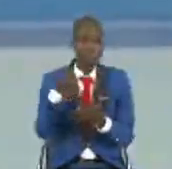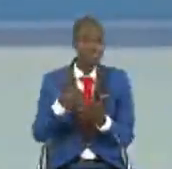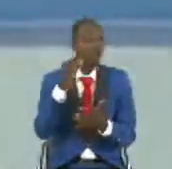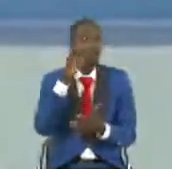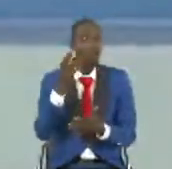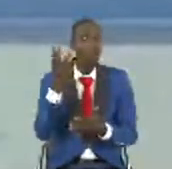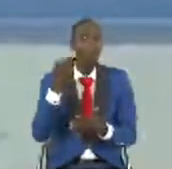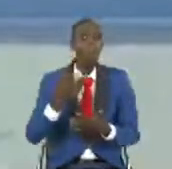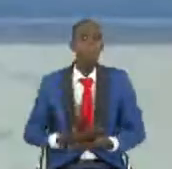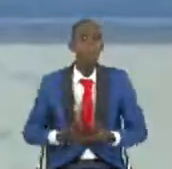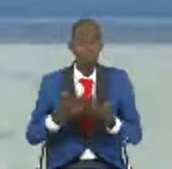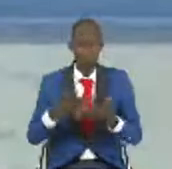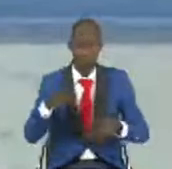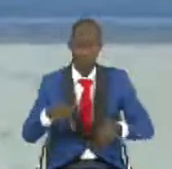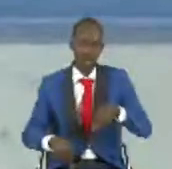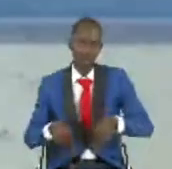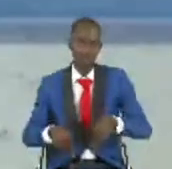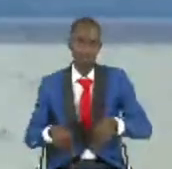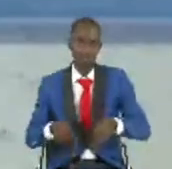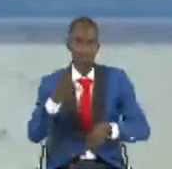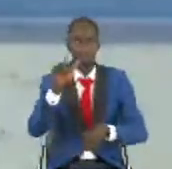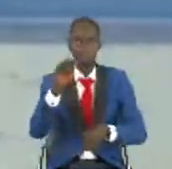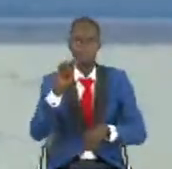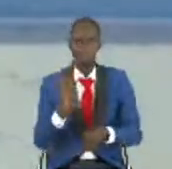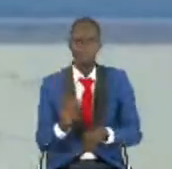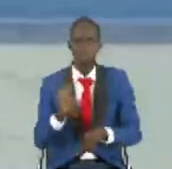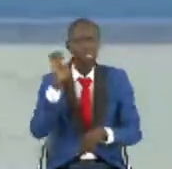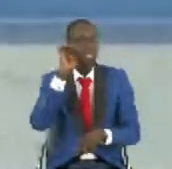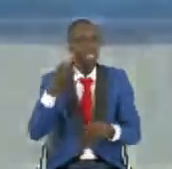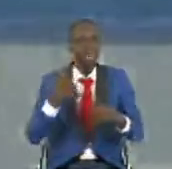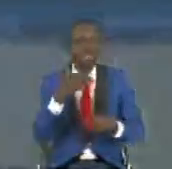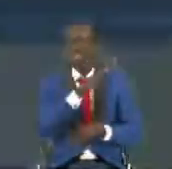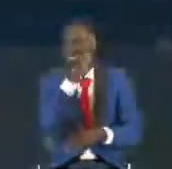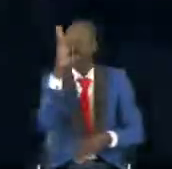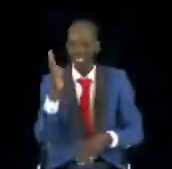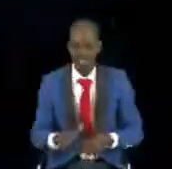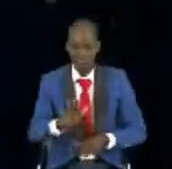était née paralytique. Elle n'a jamais marché dans sa vie.